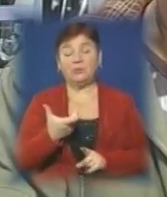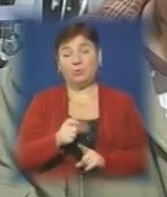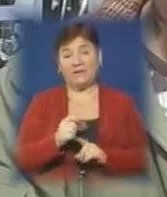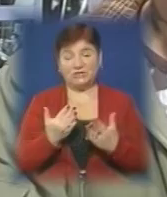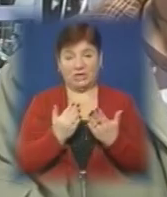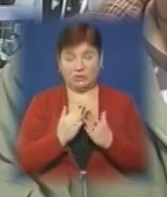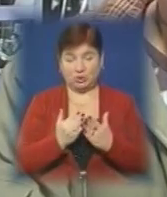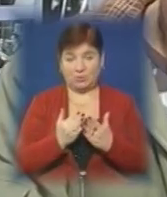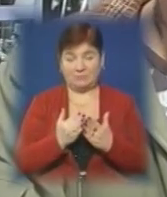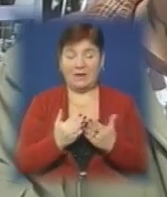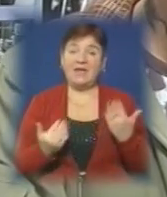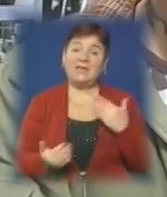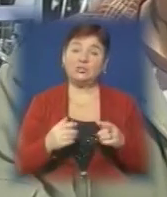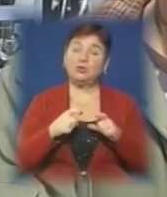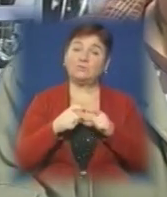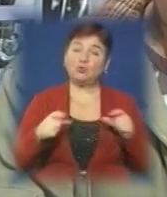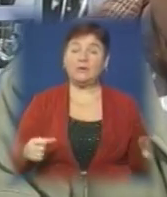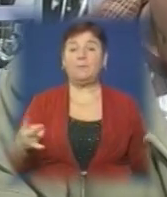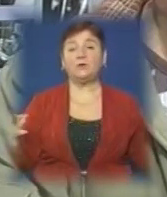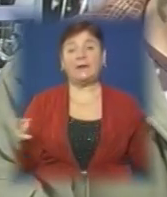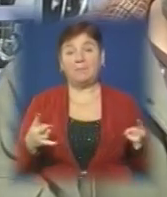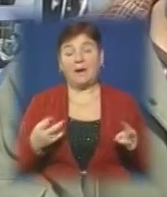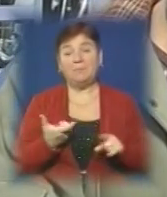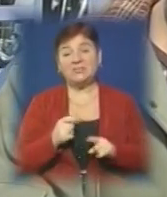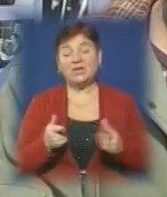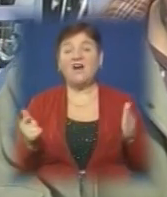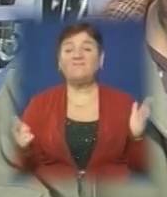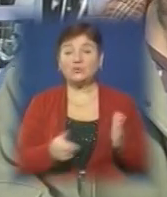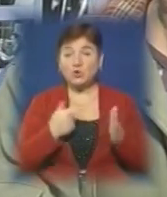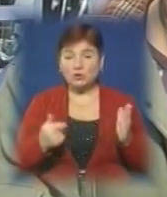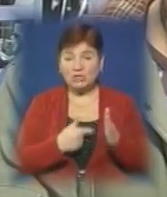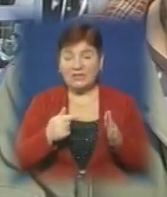книжок. Якщо в школі більше потреба в зошитах, туди будуть направлятися зошити.